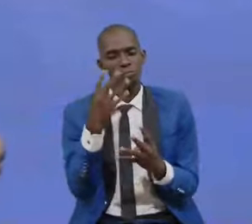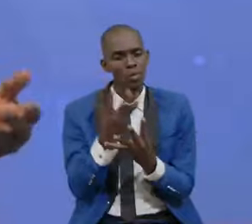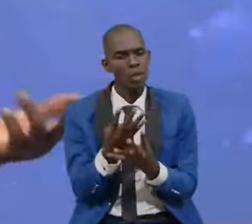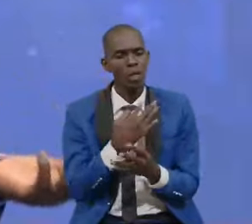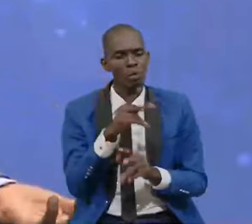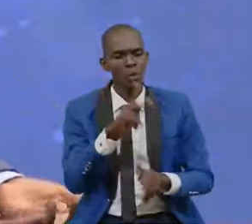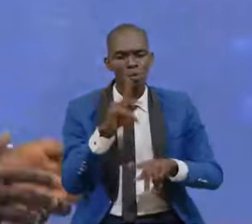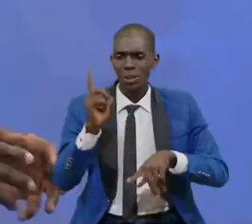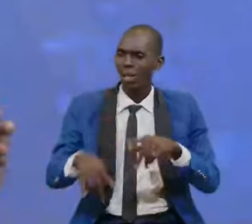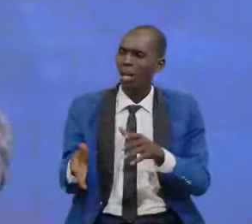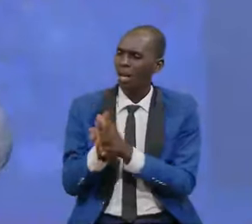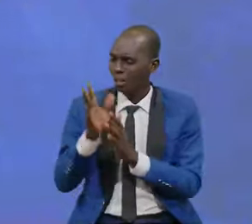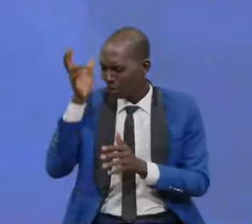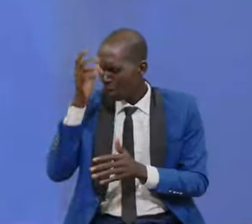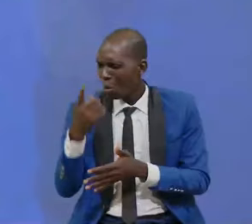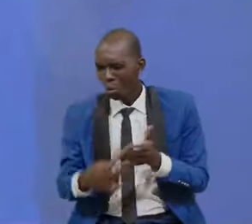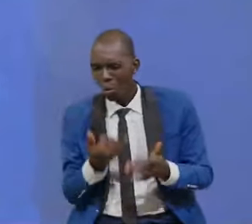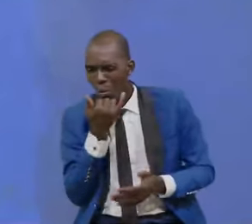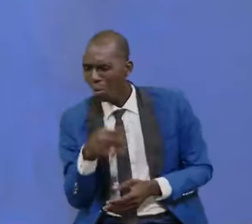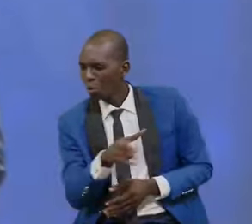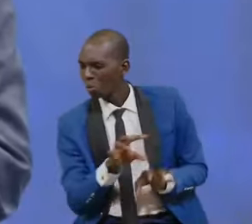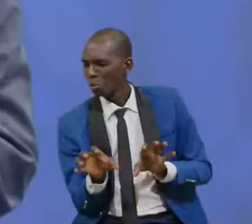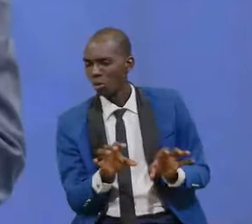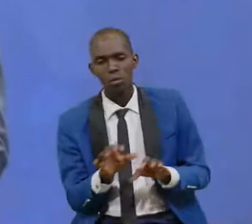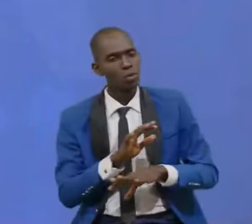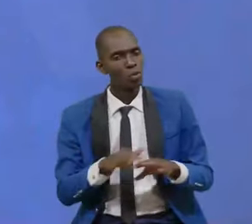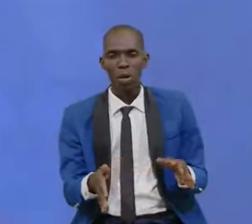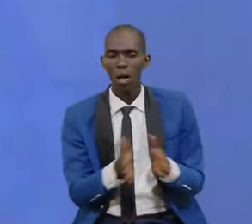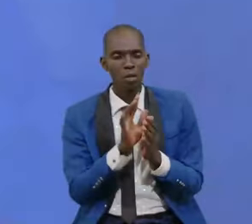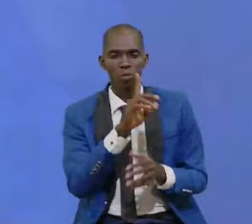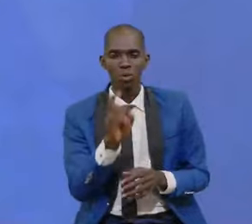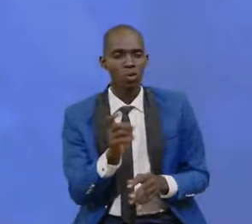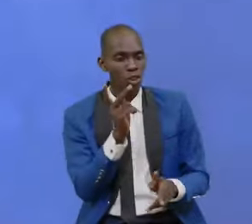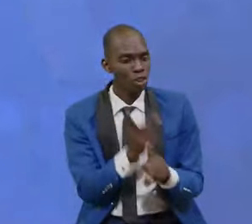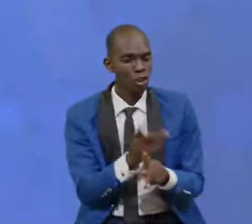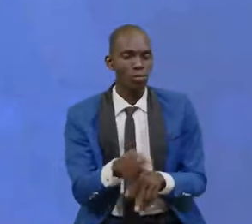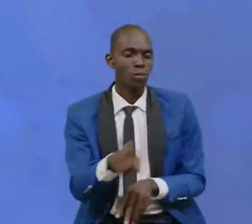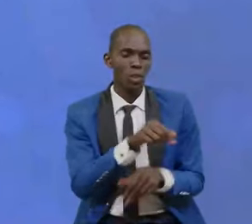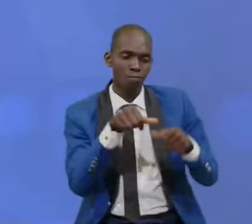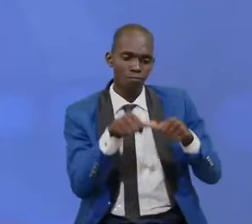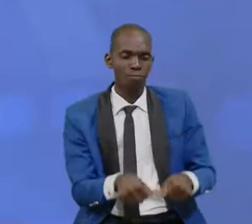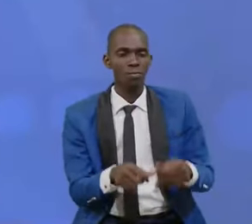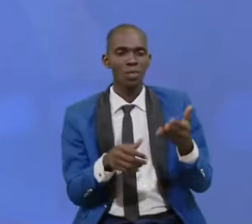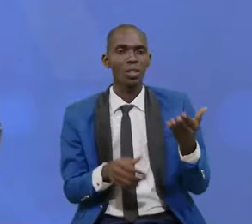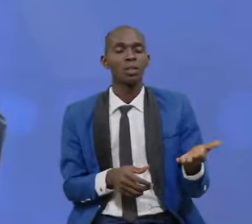ne peuvent pas poser à Satan. Qu'est-ce qu'il a fait? On ne pose pas de questions. Garde-le. Il ne doit pas sortir.